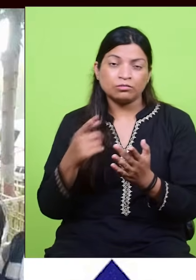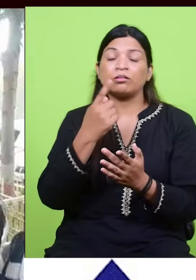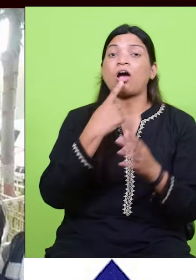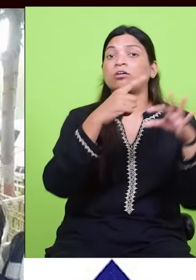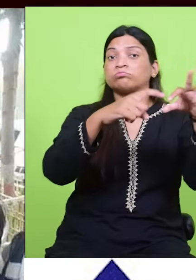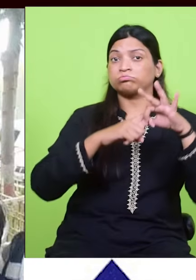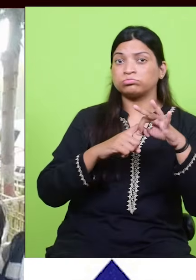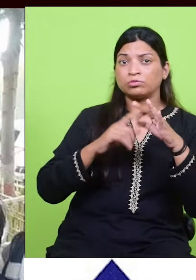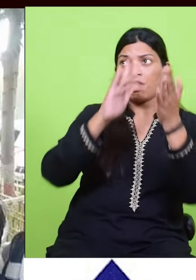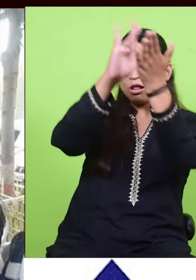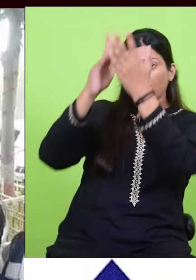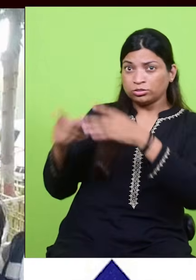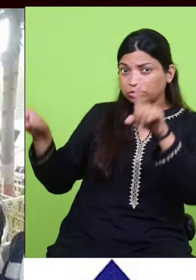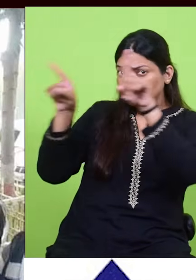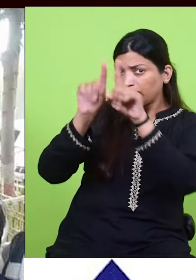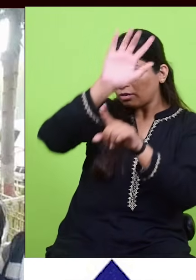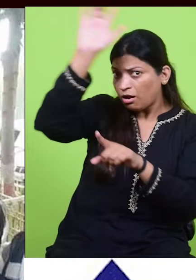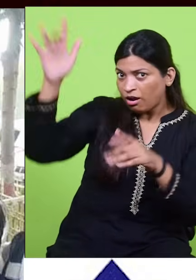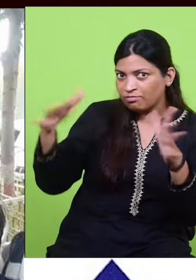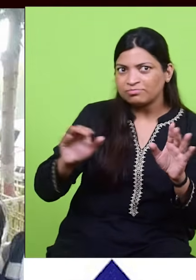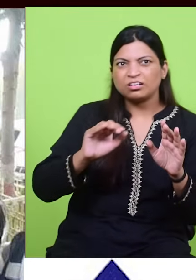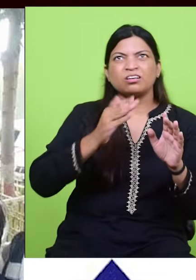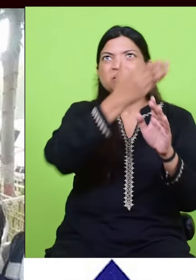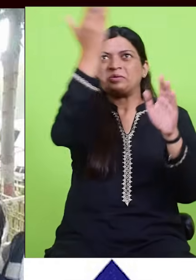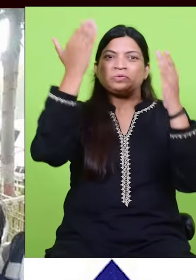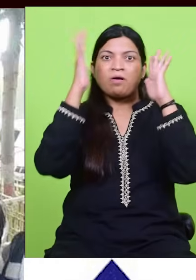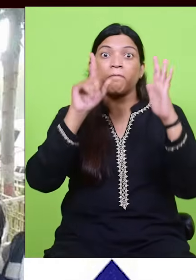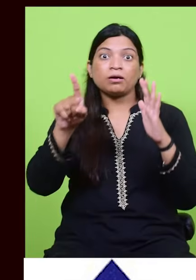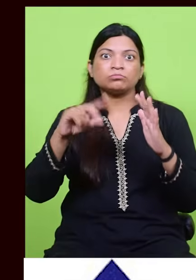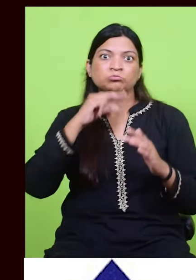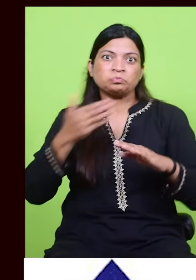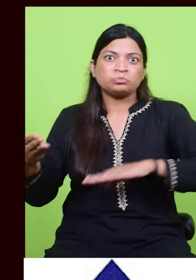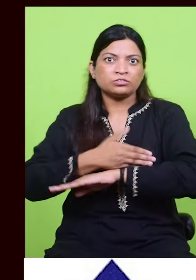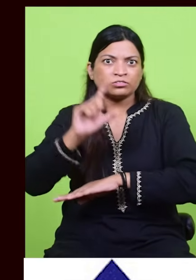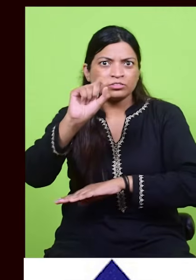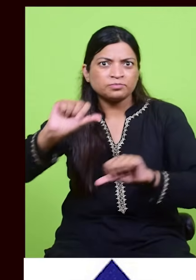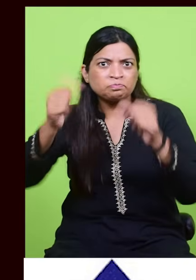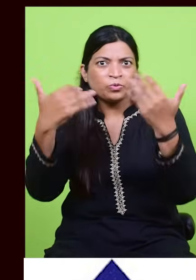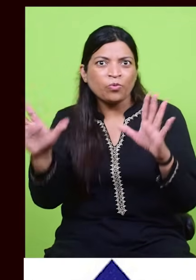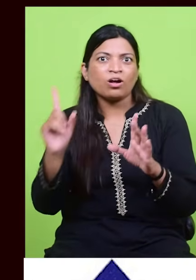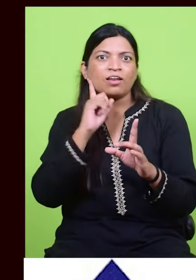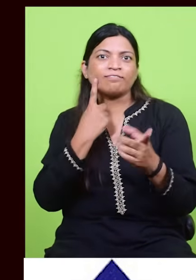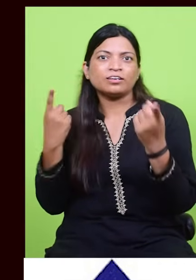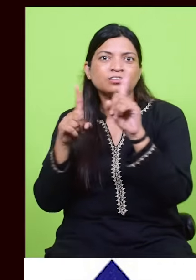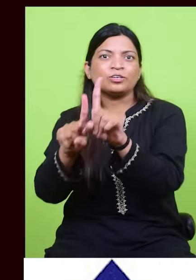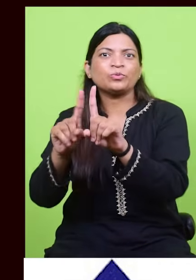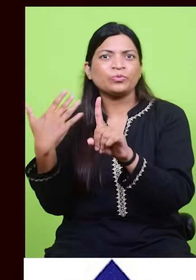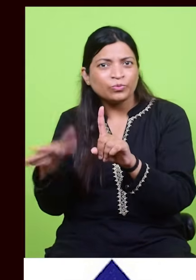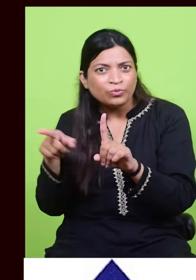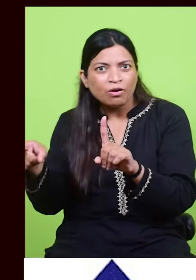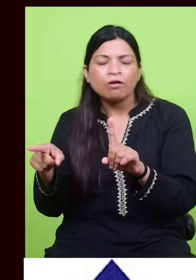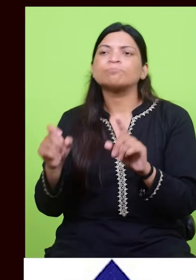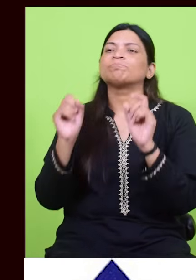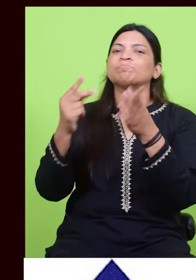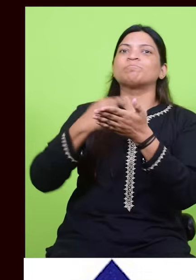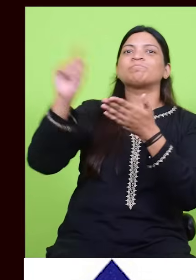कहीं तो नहीं हुआ, इसी के साथ हुआ है, तो ठीक है देख चलो। वही हुआ और गुरदीप ने एग्ज़ाम दिया। ये जो एग्ज़ाम और टीचिंग का